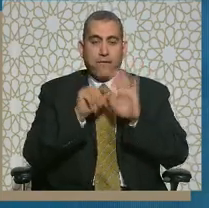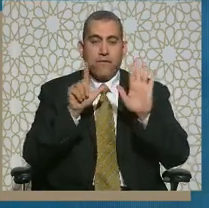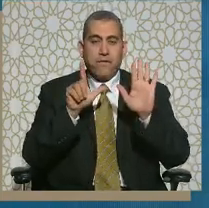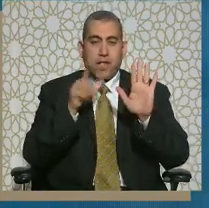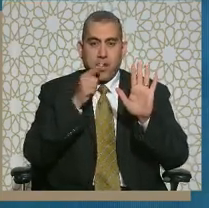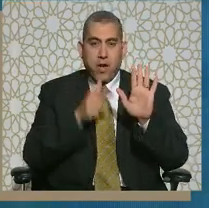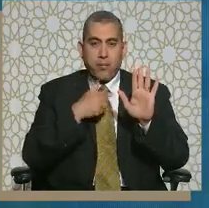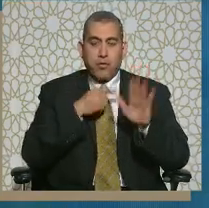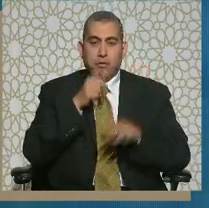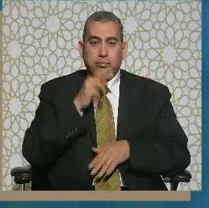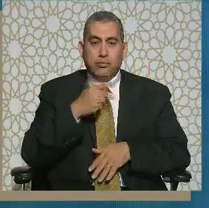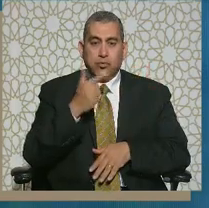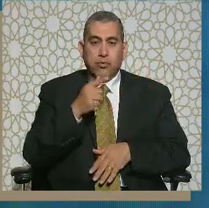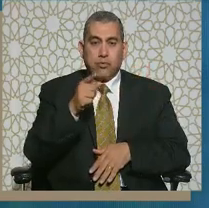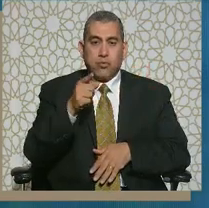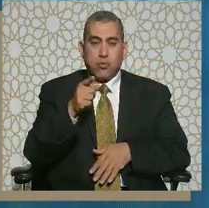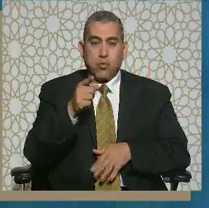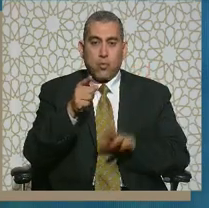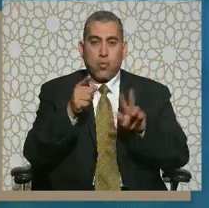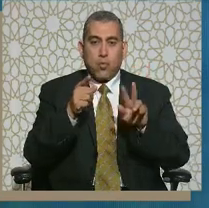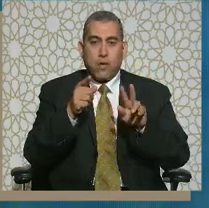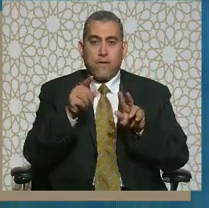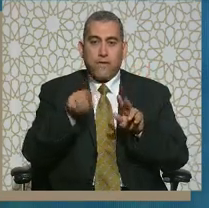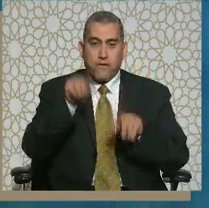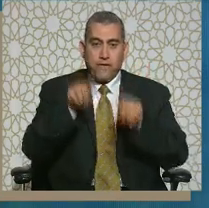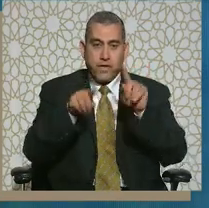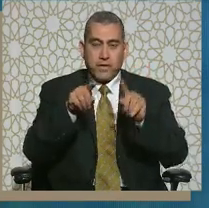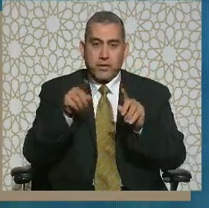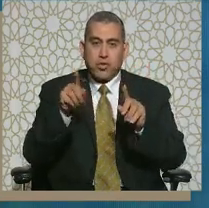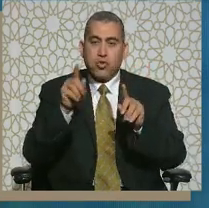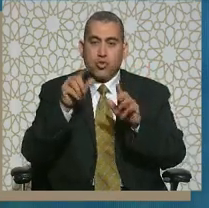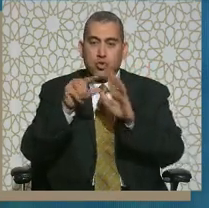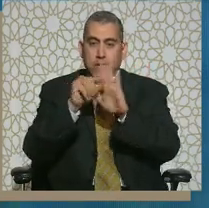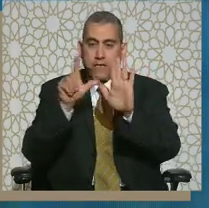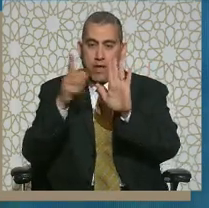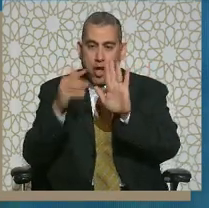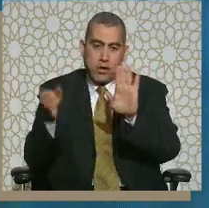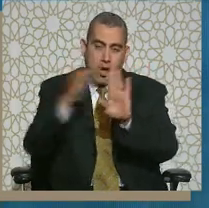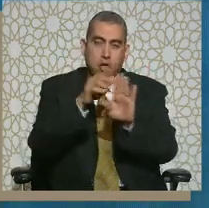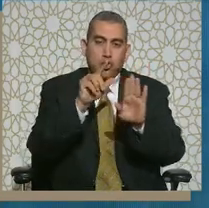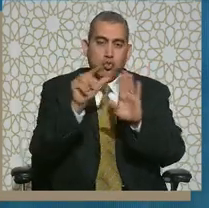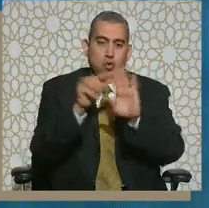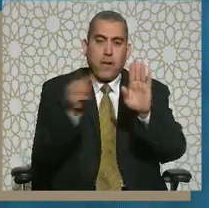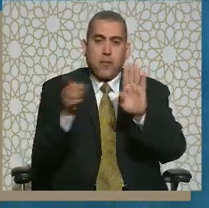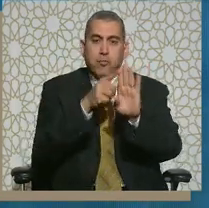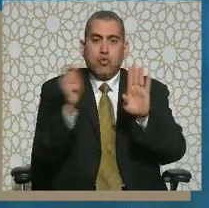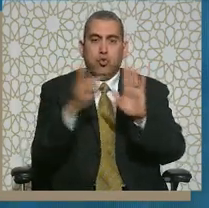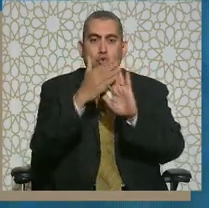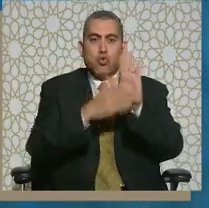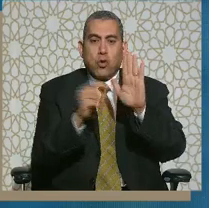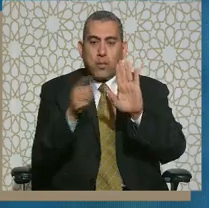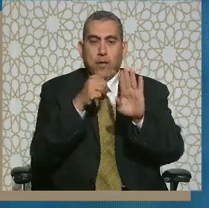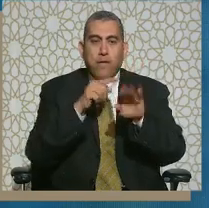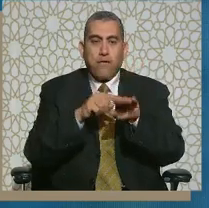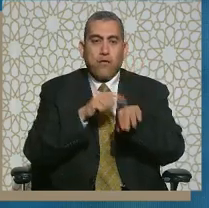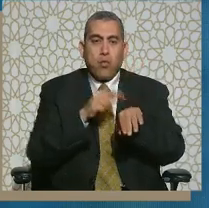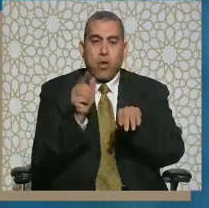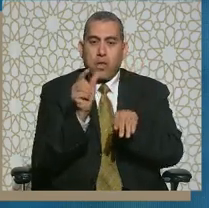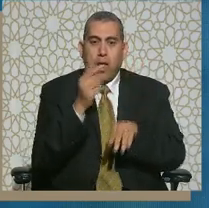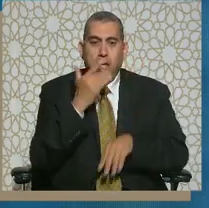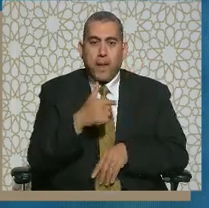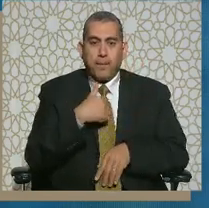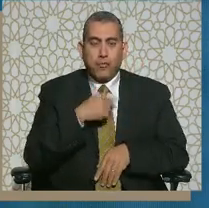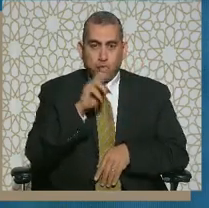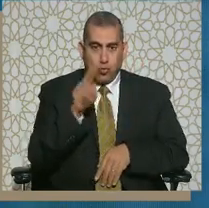هقراها ازاي اذا كان هو في بعض الاحين بيلحم الوره مع الفاتحه على طول وما بيسيب ليش فرصه اقراها مش ده